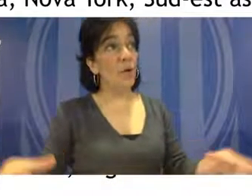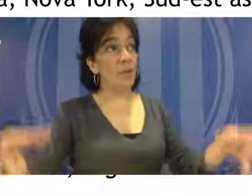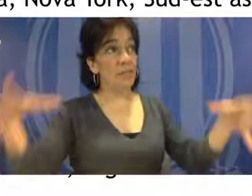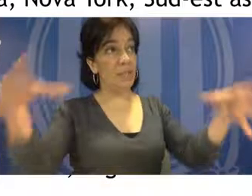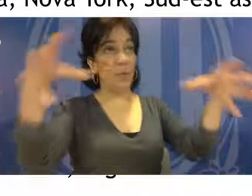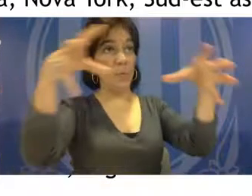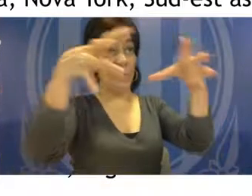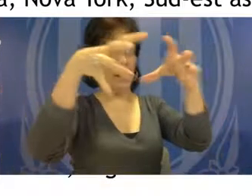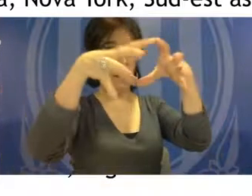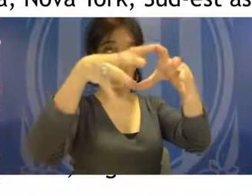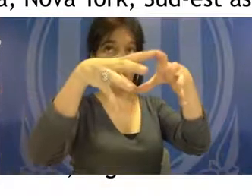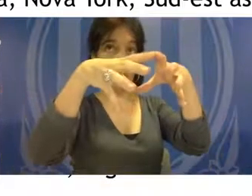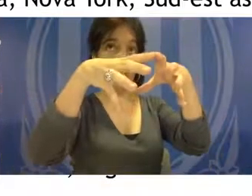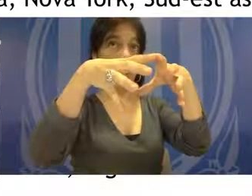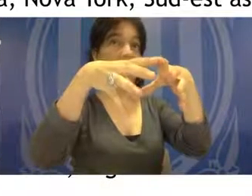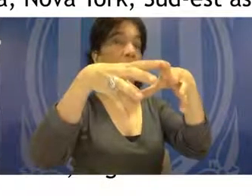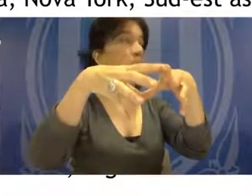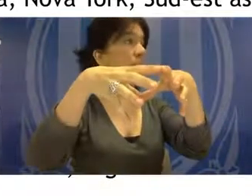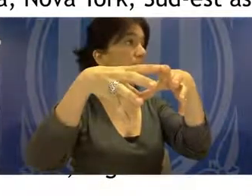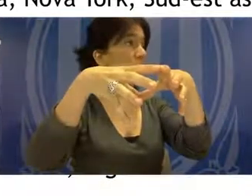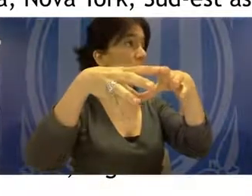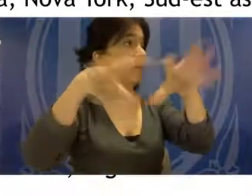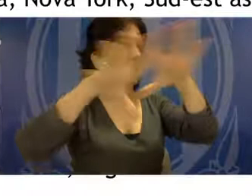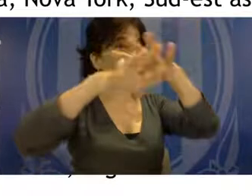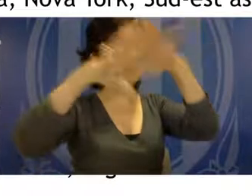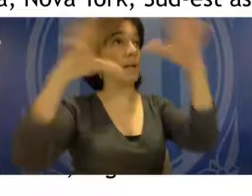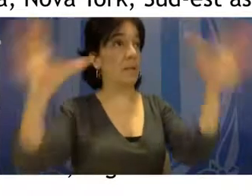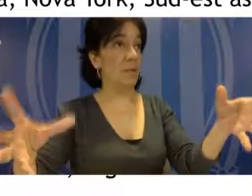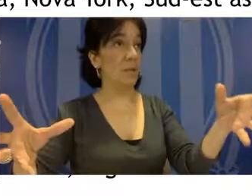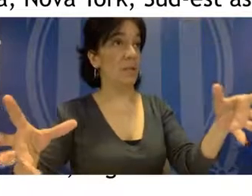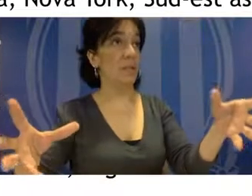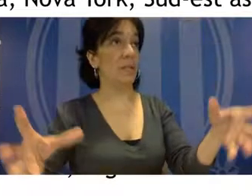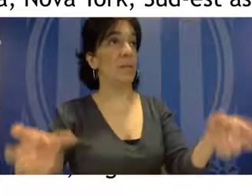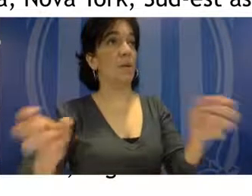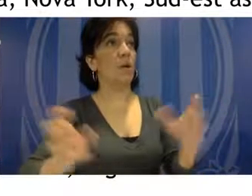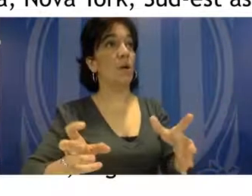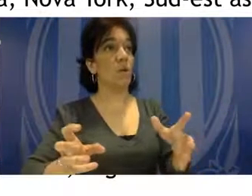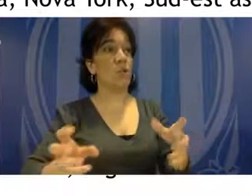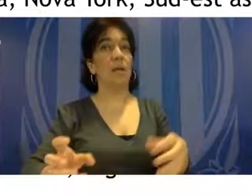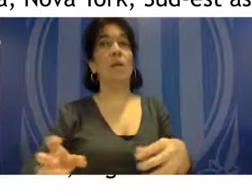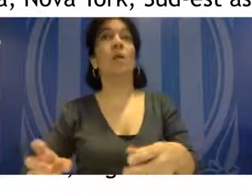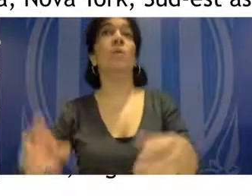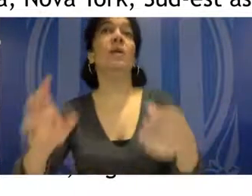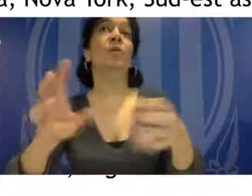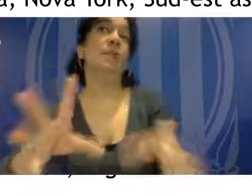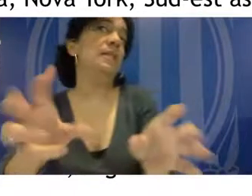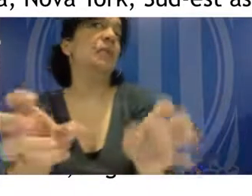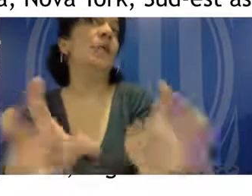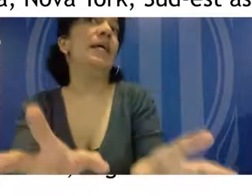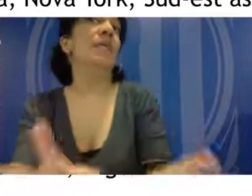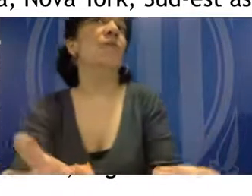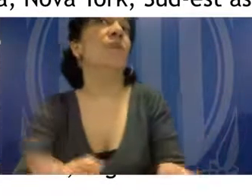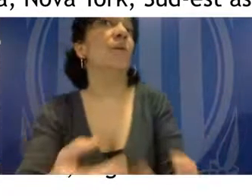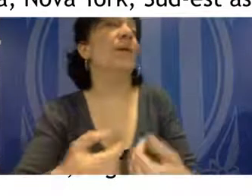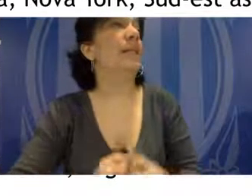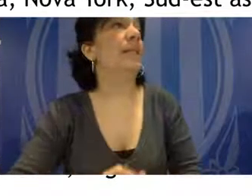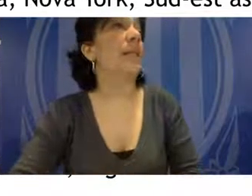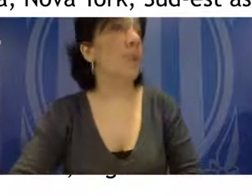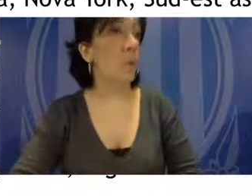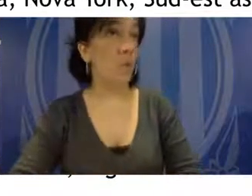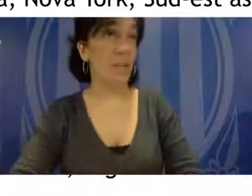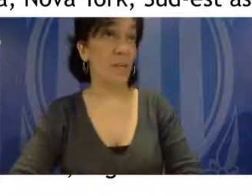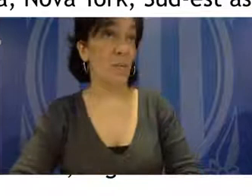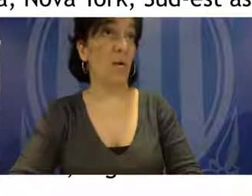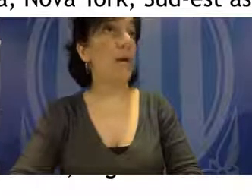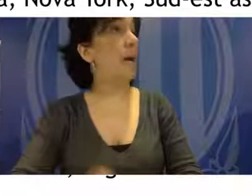però s'agrupen sota un mateix paraigua, que és Catalunya Experience, amb la qual cosa, si tu tens configurat el